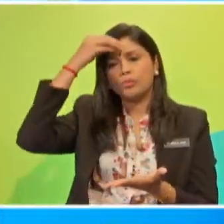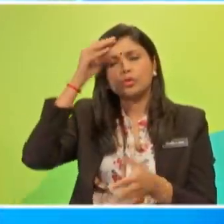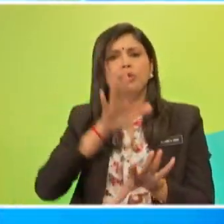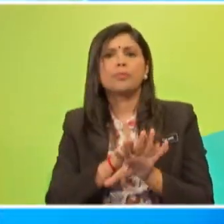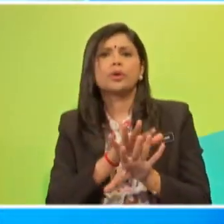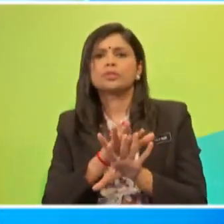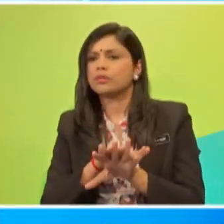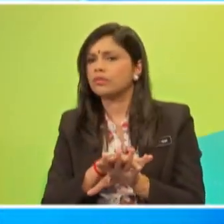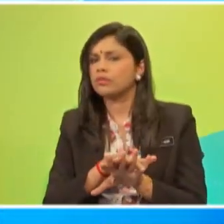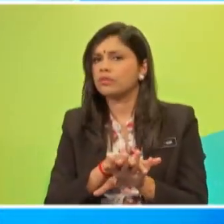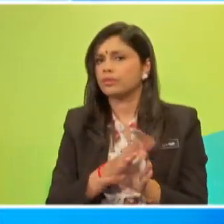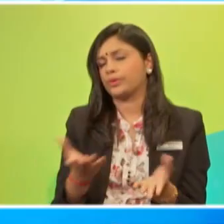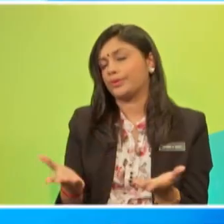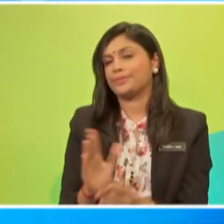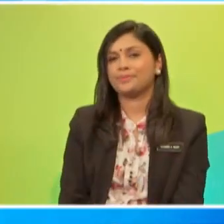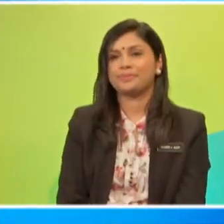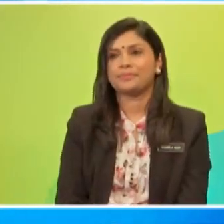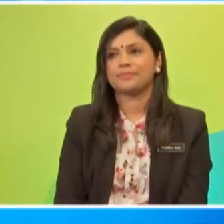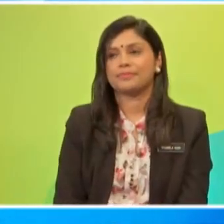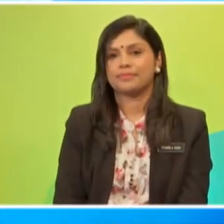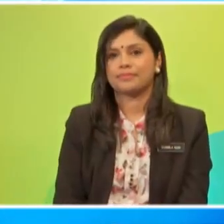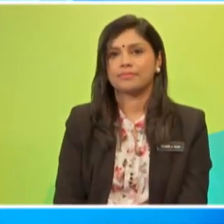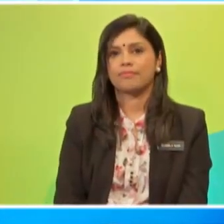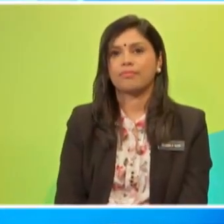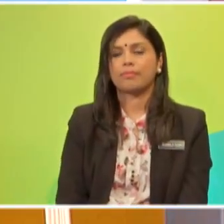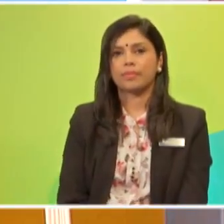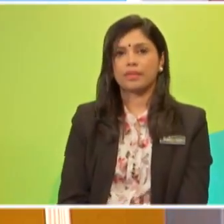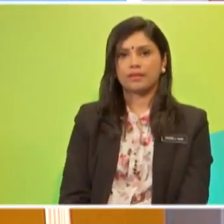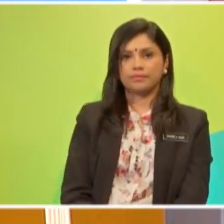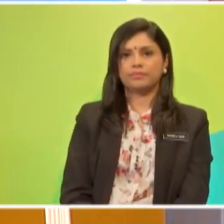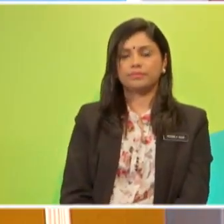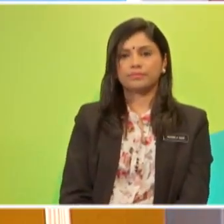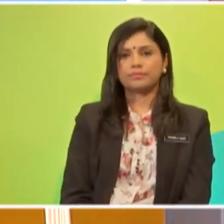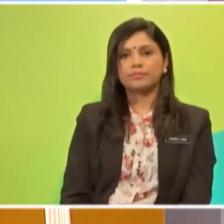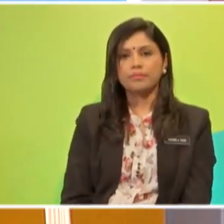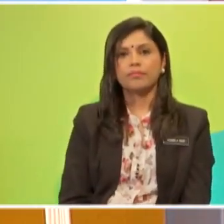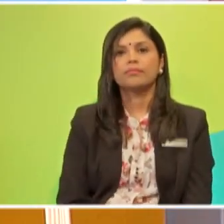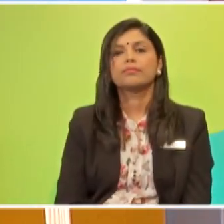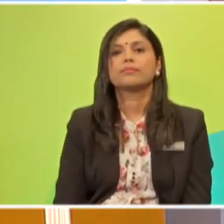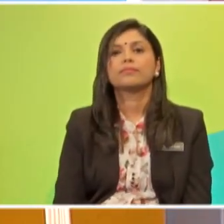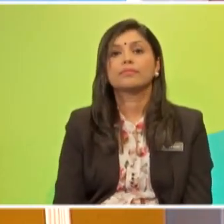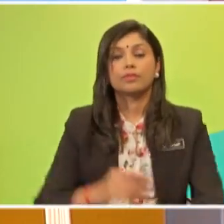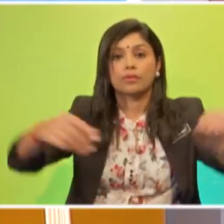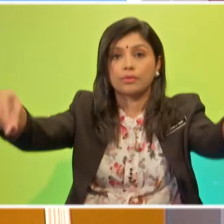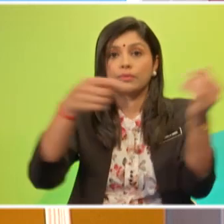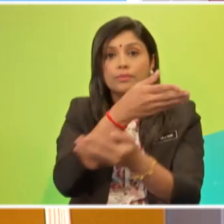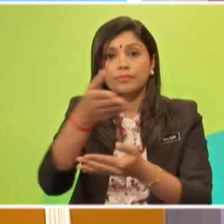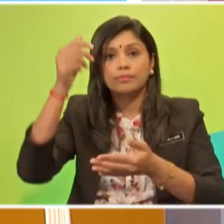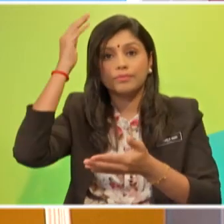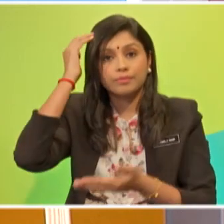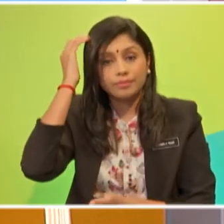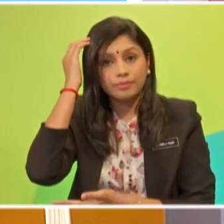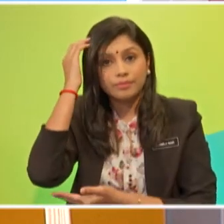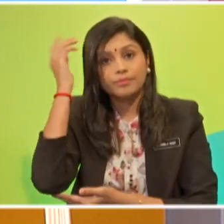cikgu boleh rumuskan sedikit apa yang kita dah belajar untuk hari ini, cikgu. Okey, terima kasih, Sean. Murid di rumah, hari ini kita dah belajar